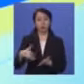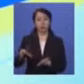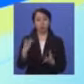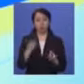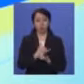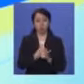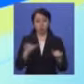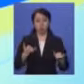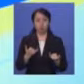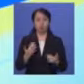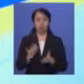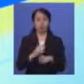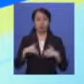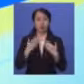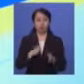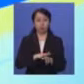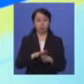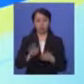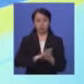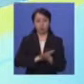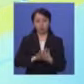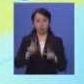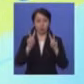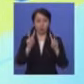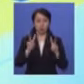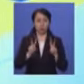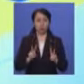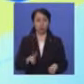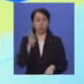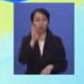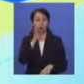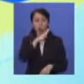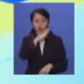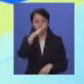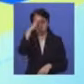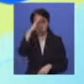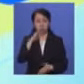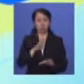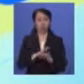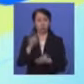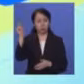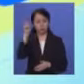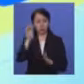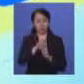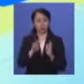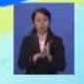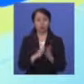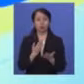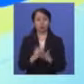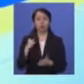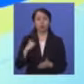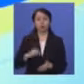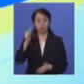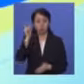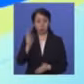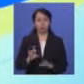все необходимые условия. Помимо обеспечения соблюдения гигиенических норм, родителей познакомили с учебной программой. Что